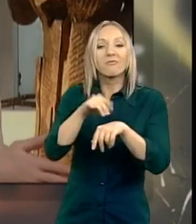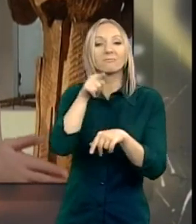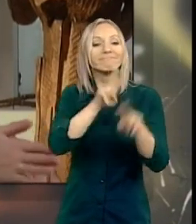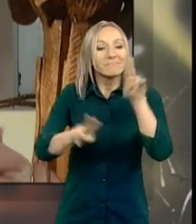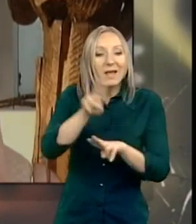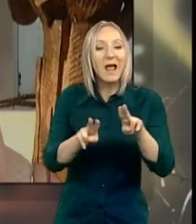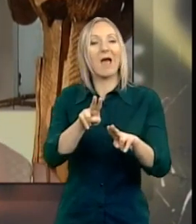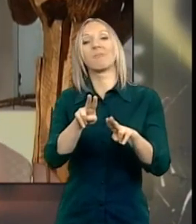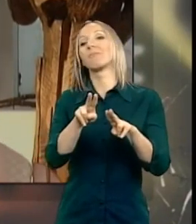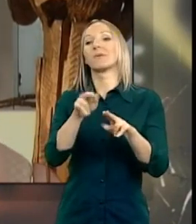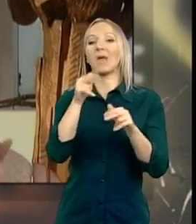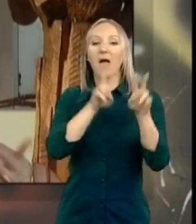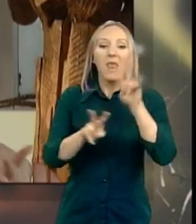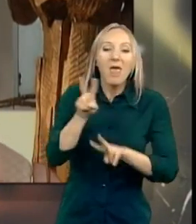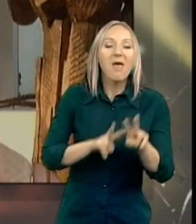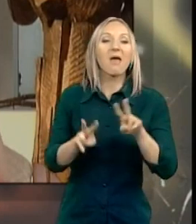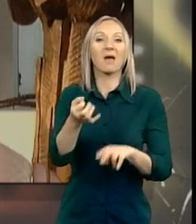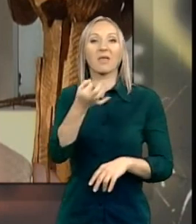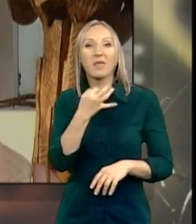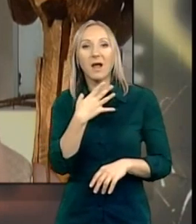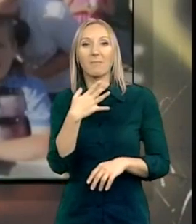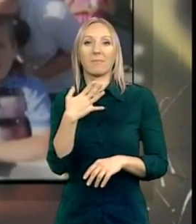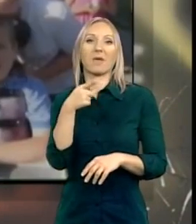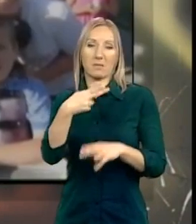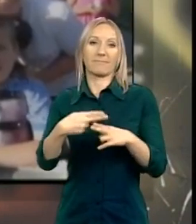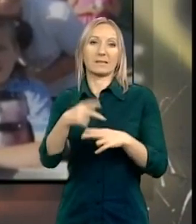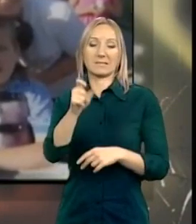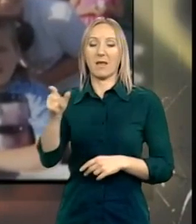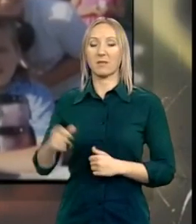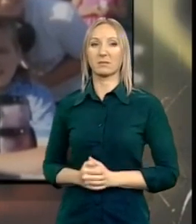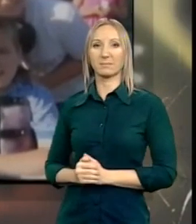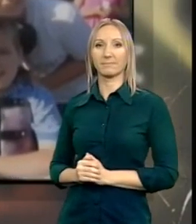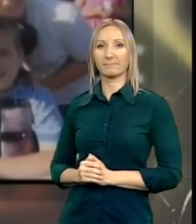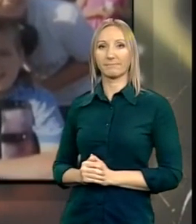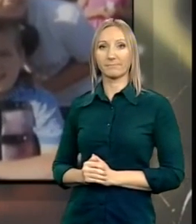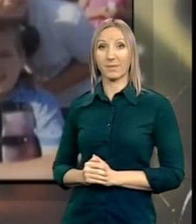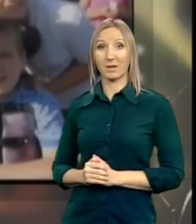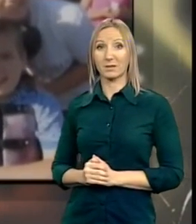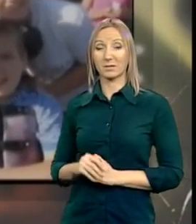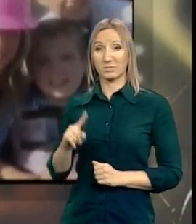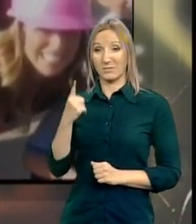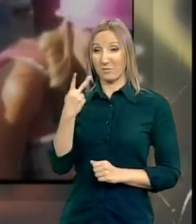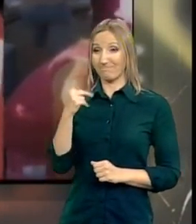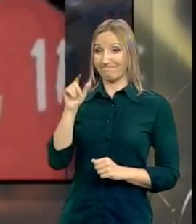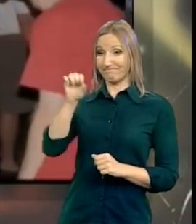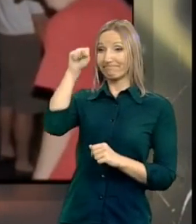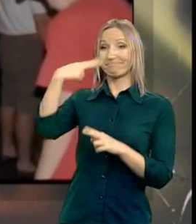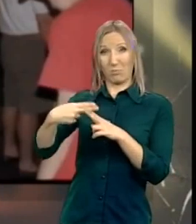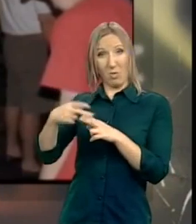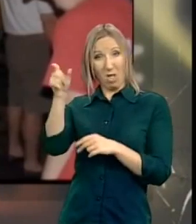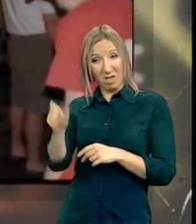koje prate negu i ovakvih pacijenata. Pored same dijagnostike obolelih, veoma je